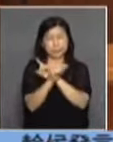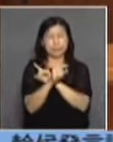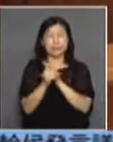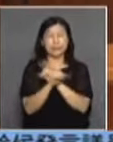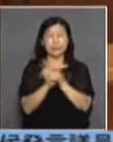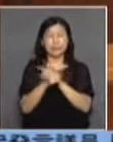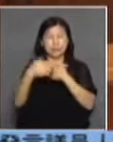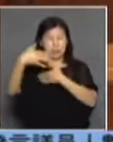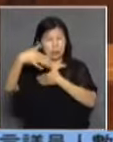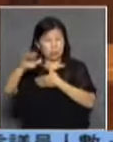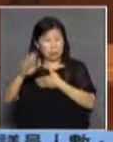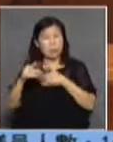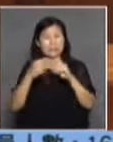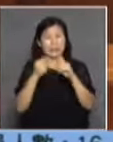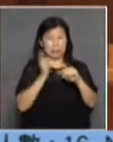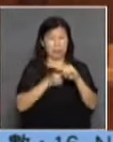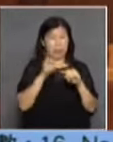啲認為